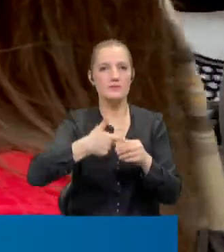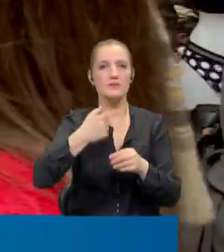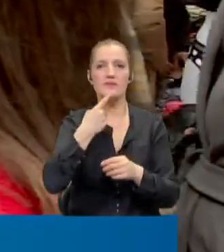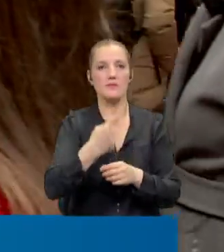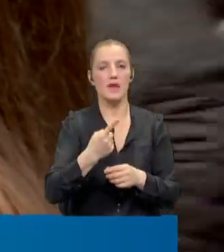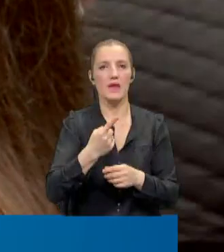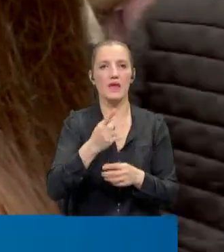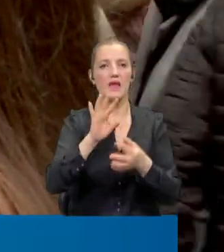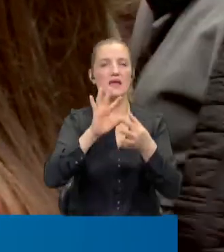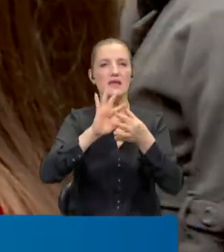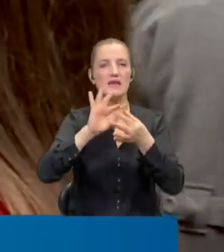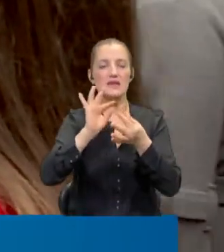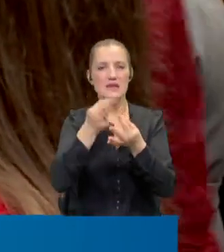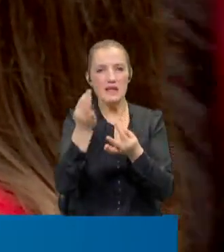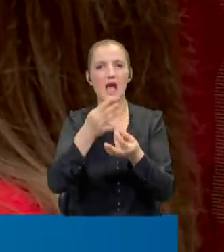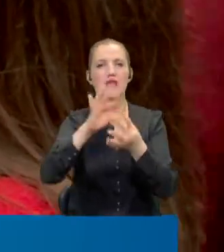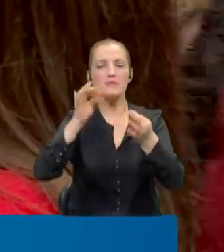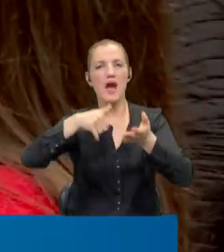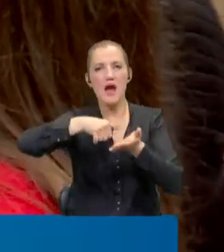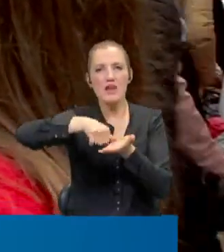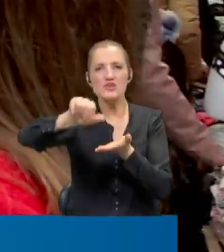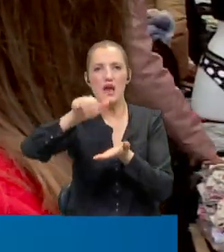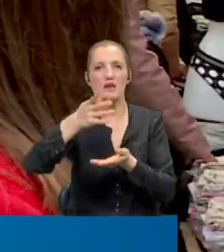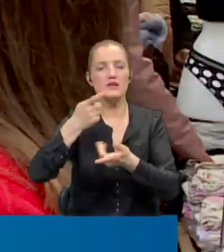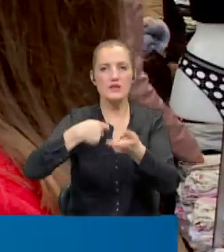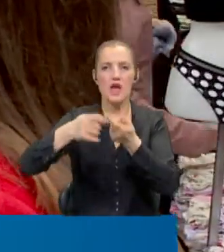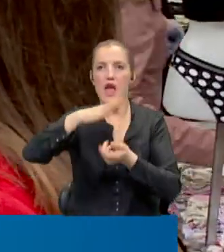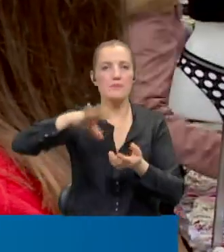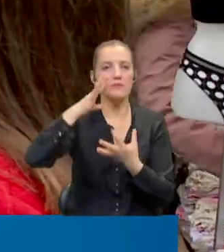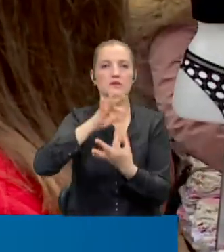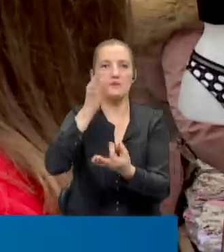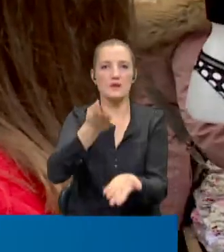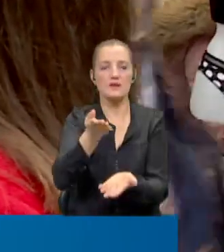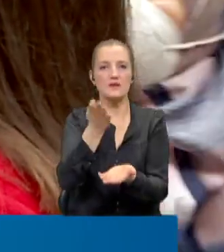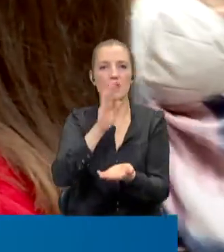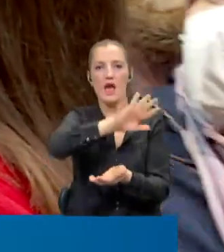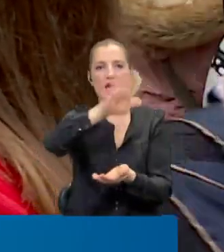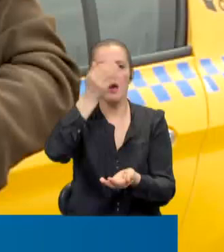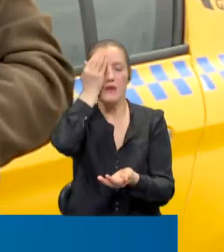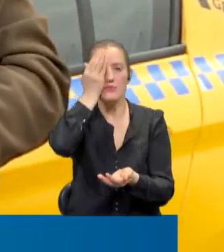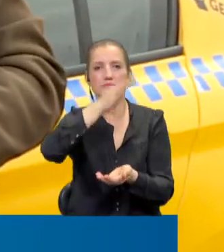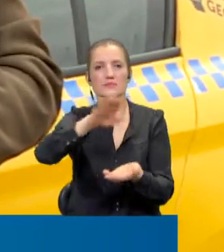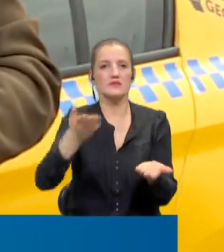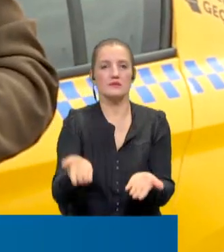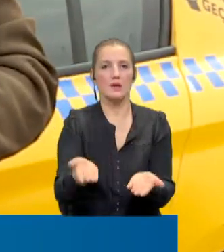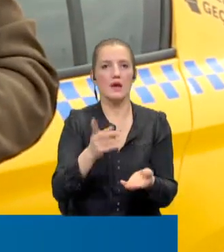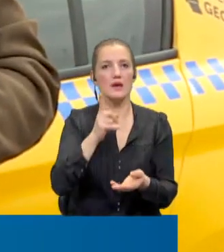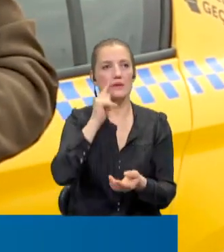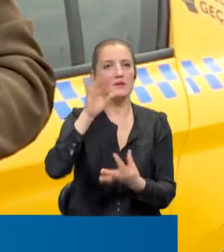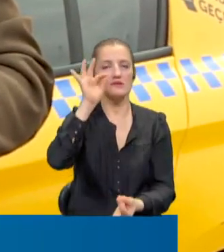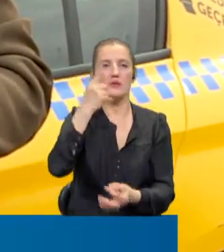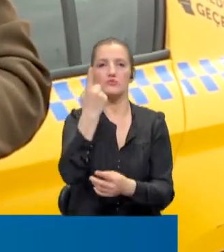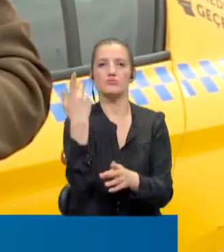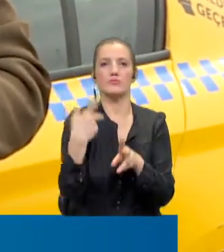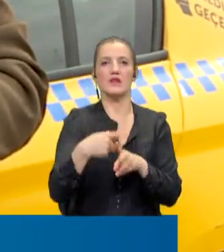yani iğneden ipliğe zam gelir Yani bir tic bu insanlar galiba bir insan minibüse biniyor 1 lira